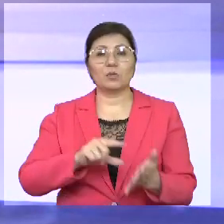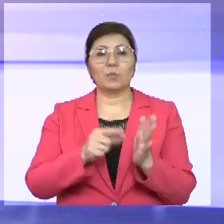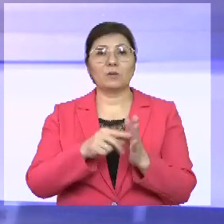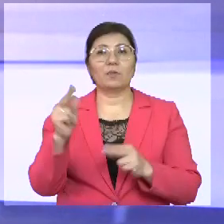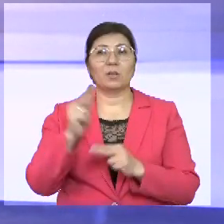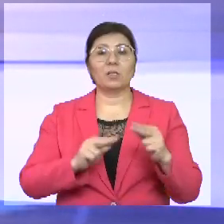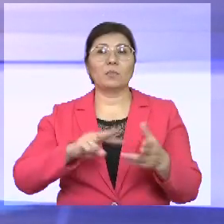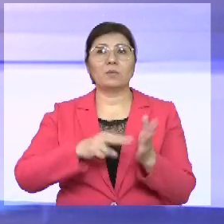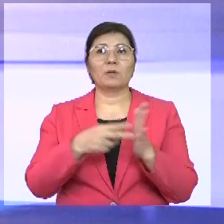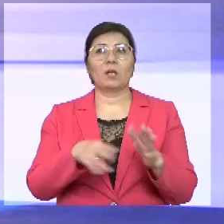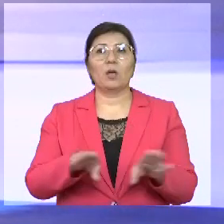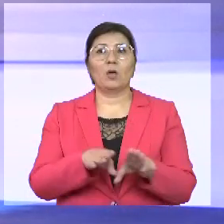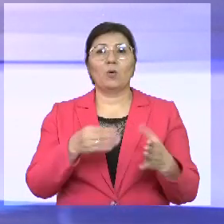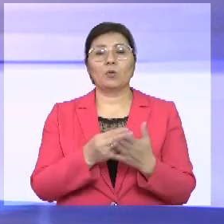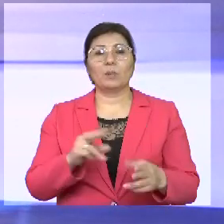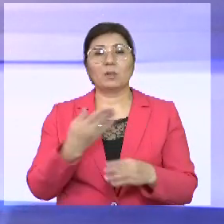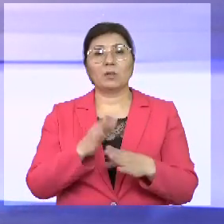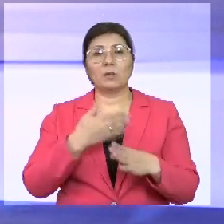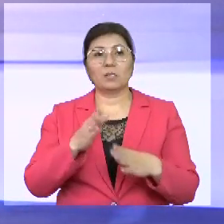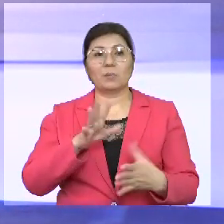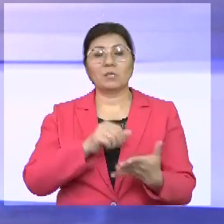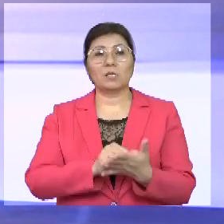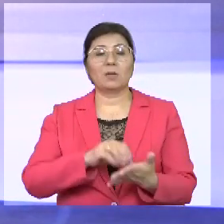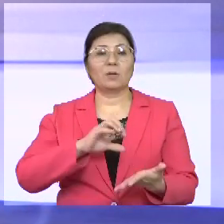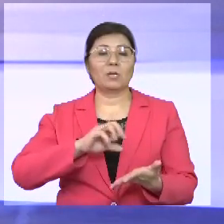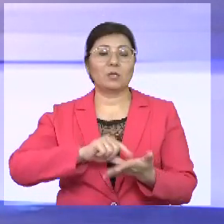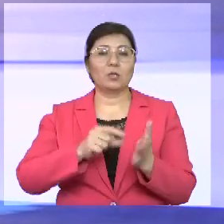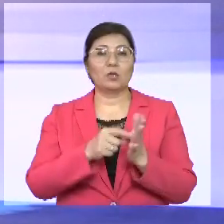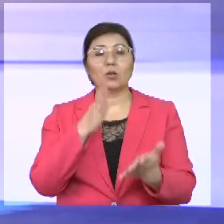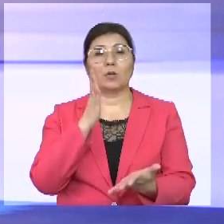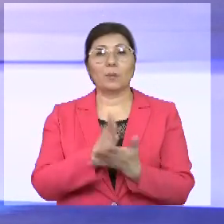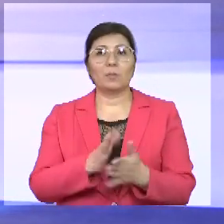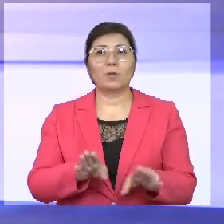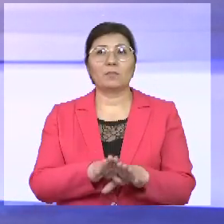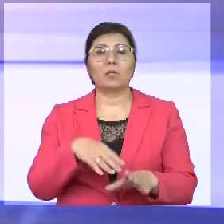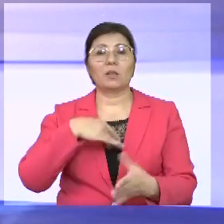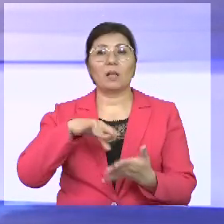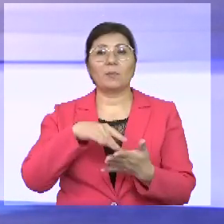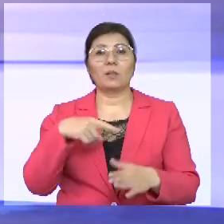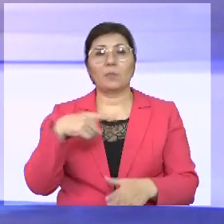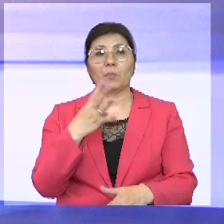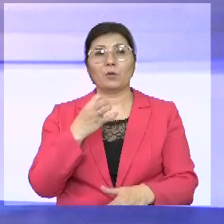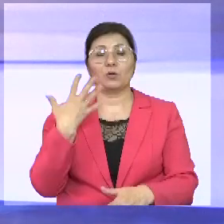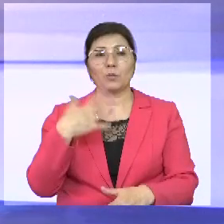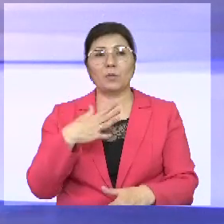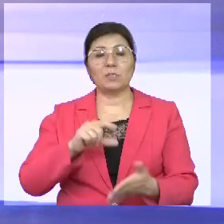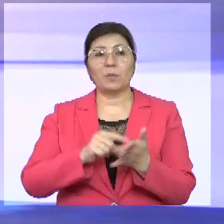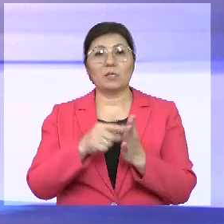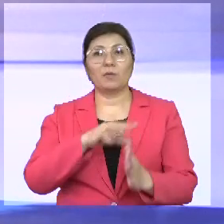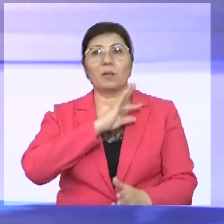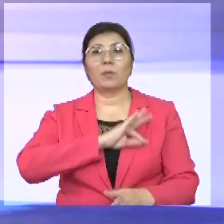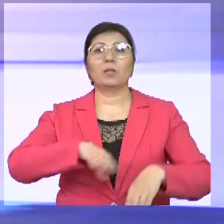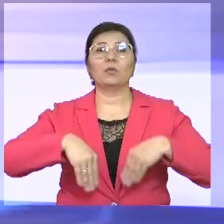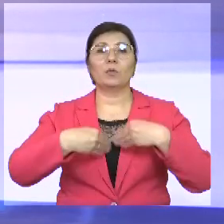салу жоспарланған. Оның ішінде несиеге және жалға берілетін тұрғын үйлер бар. Биылдың өзінде қалада 1405 пәтер